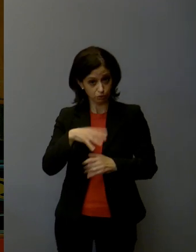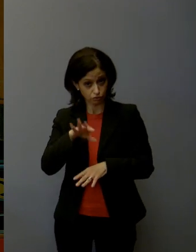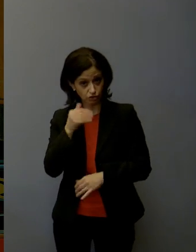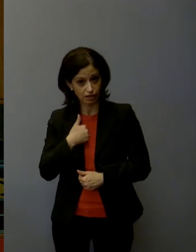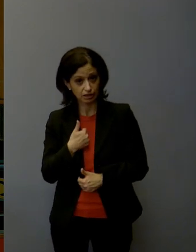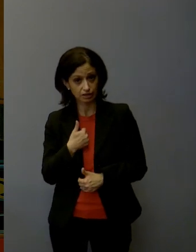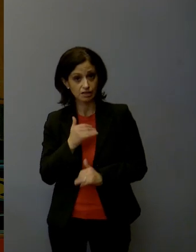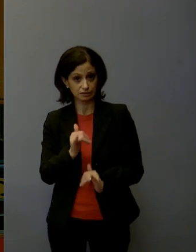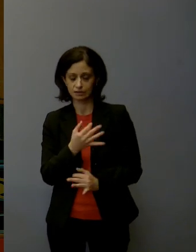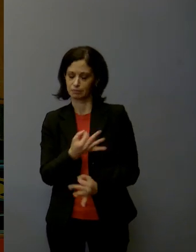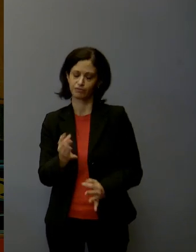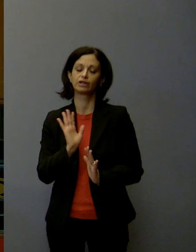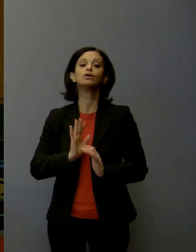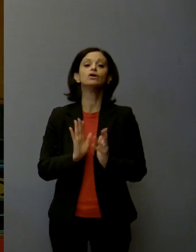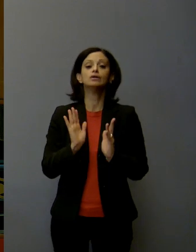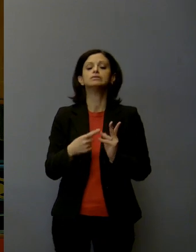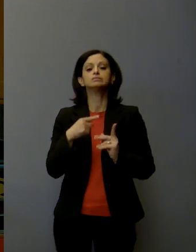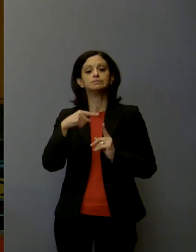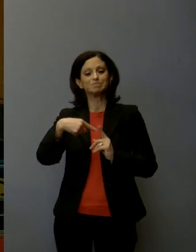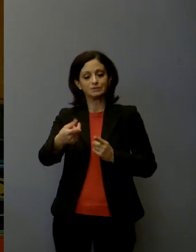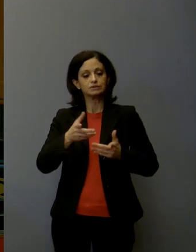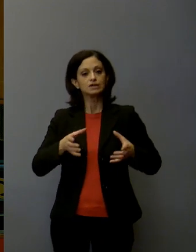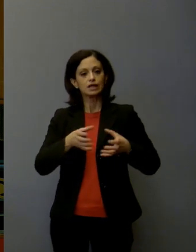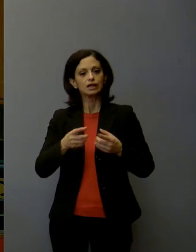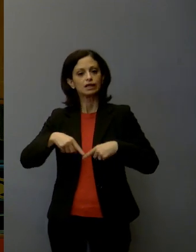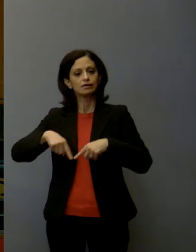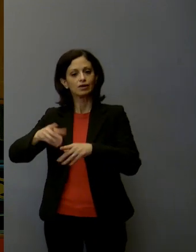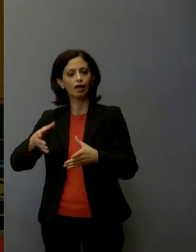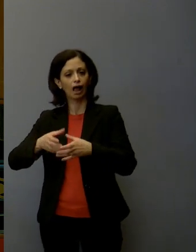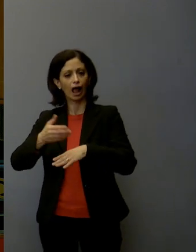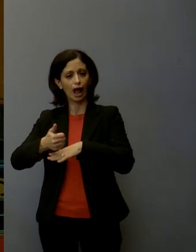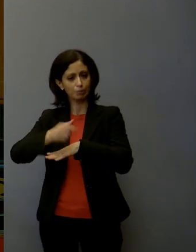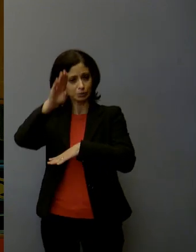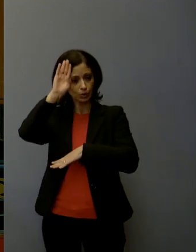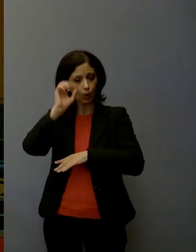rispondere sì perfetto le risponderò in capigruppo perfetto